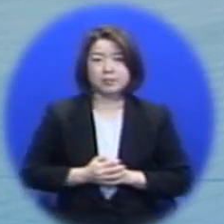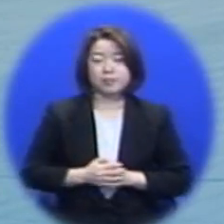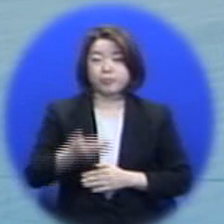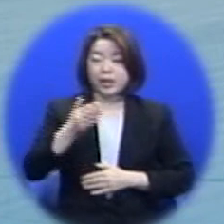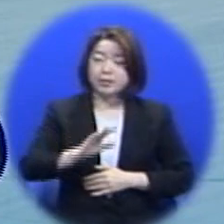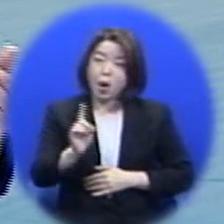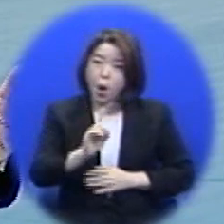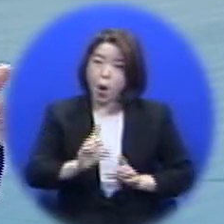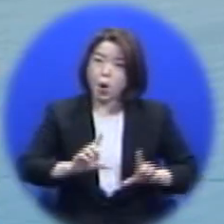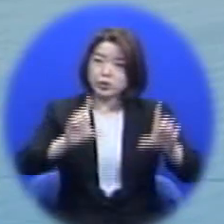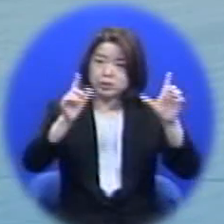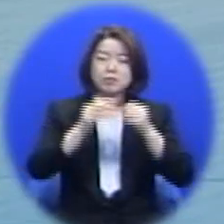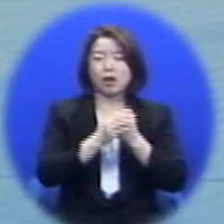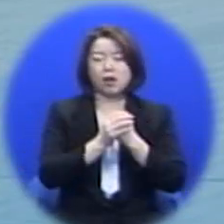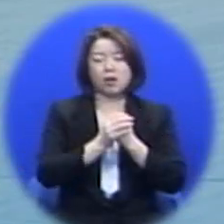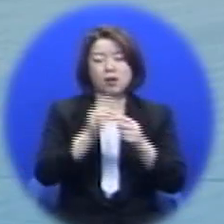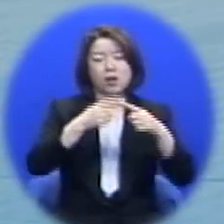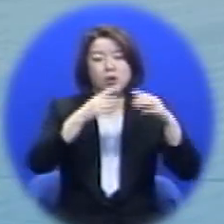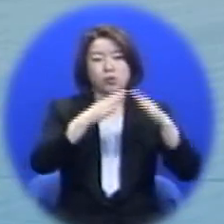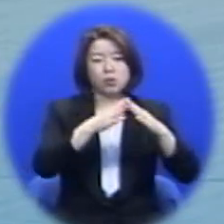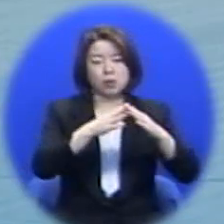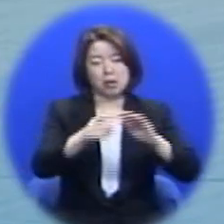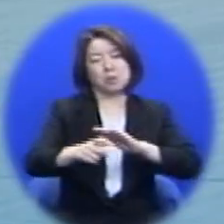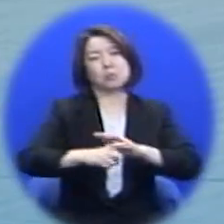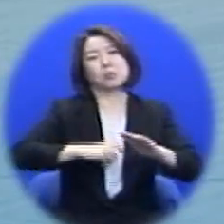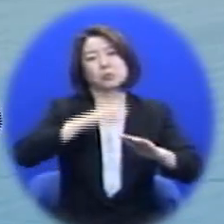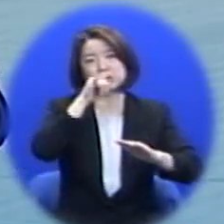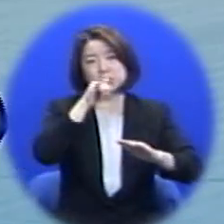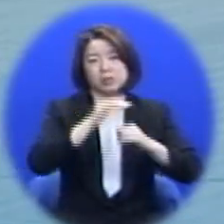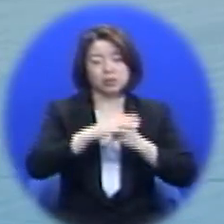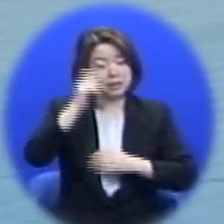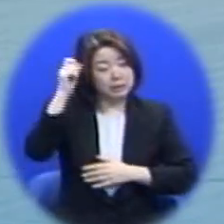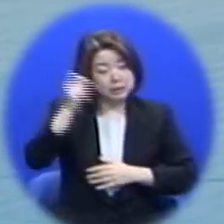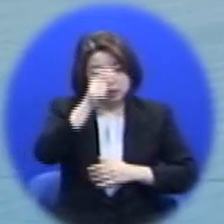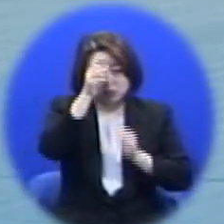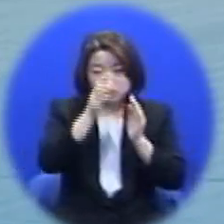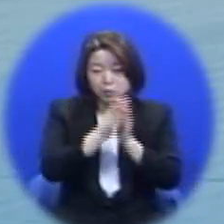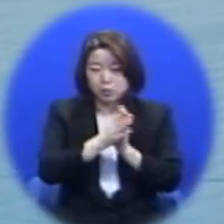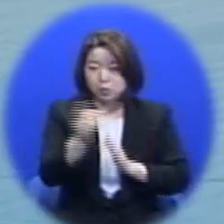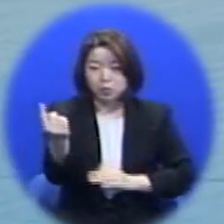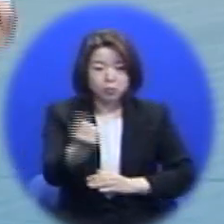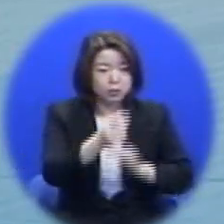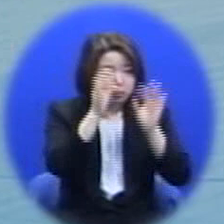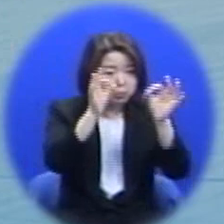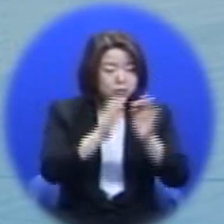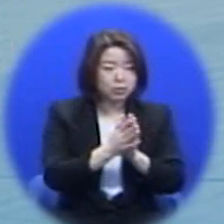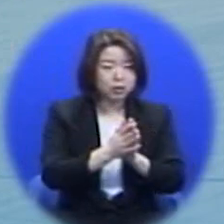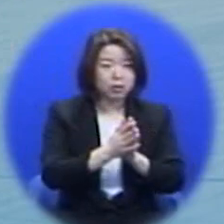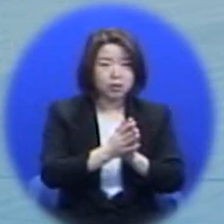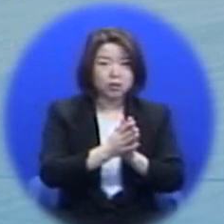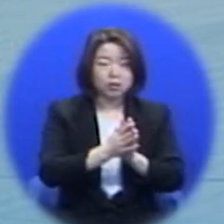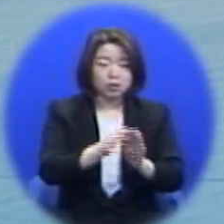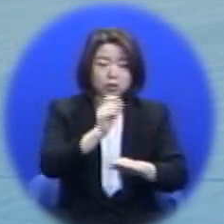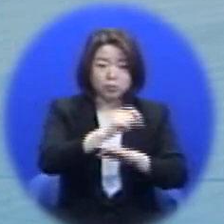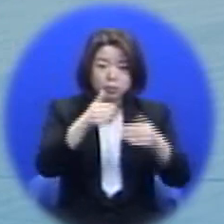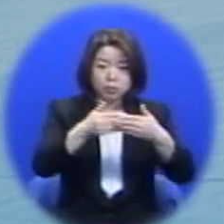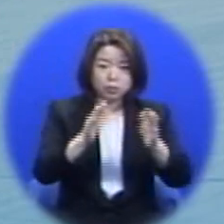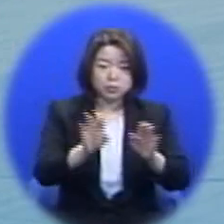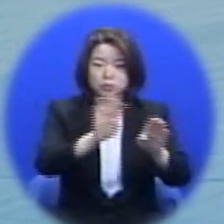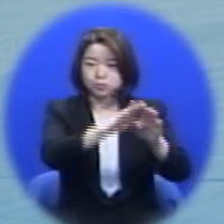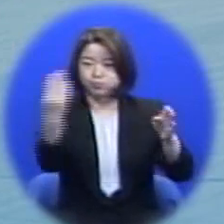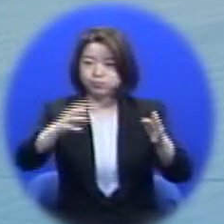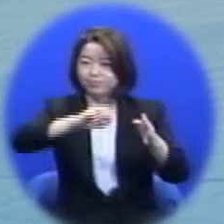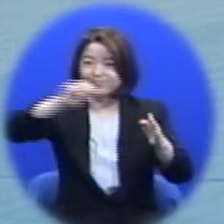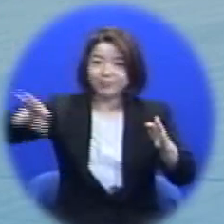그런데 어느 날 교회에 도둑이 들었습니다. 새벽기도 가려고 나와보니까 교회 사무실 문짝이 뜯어지고